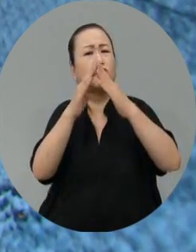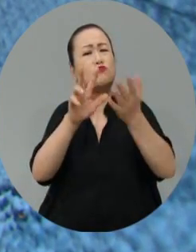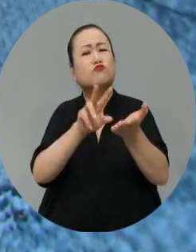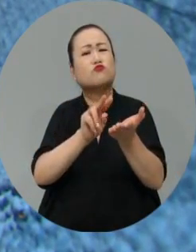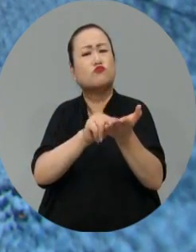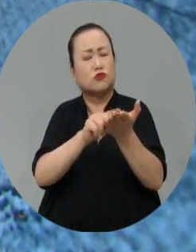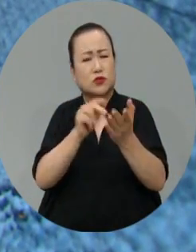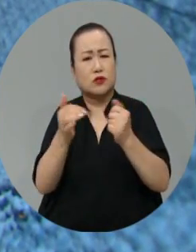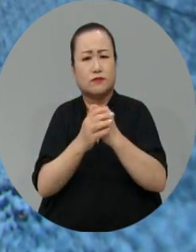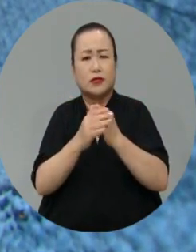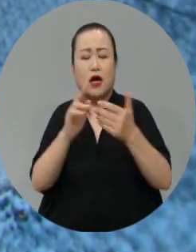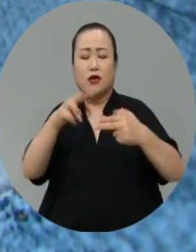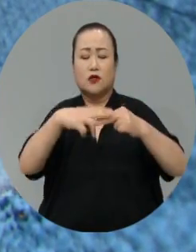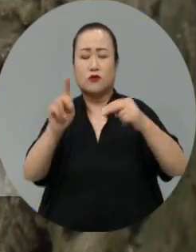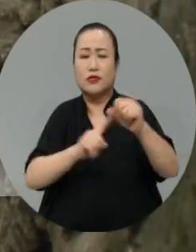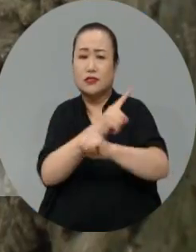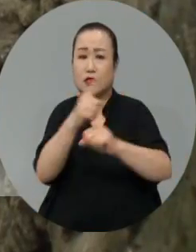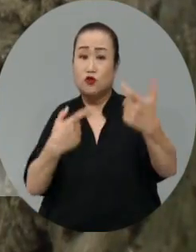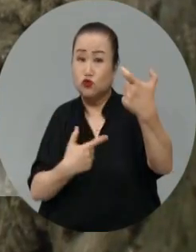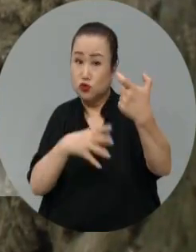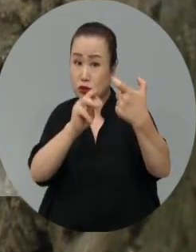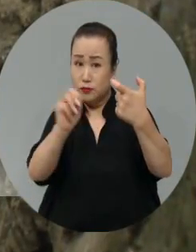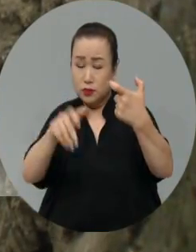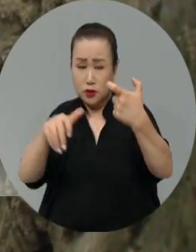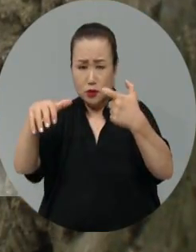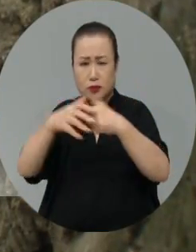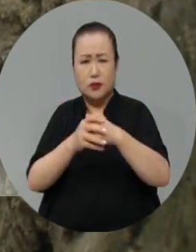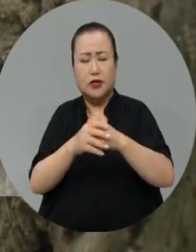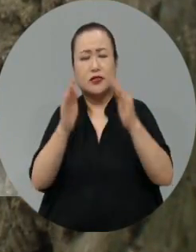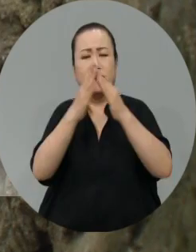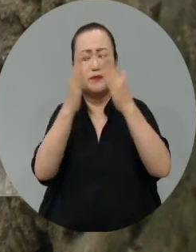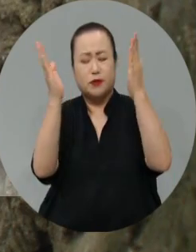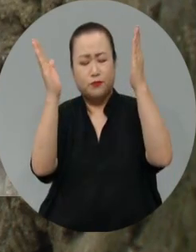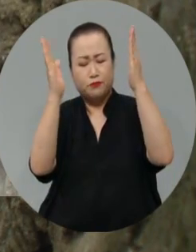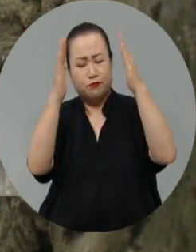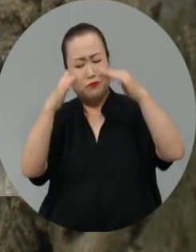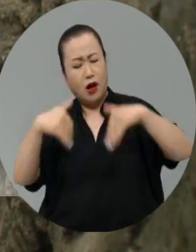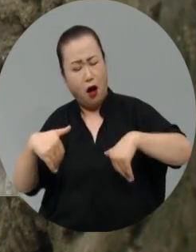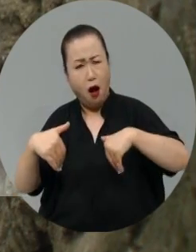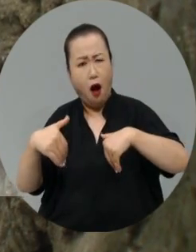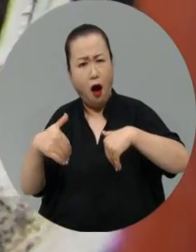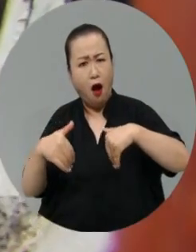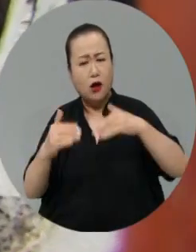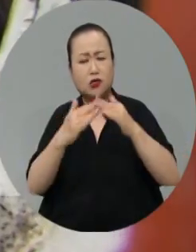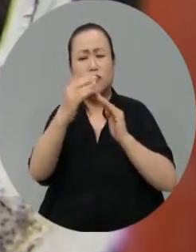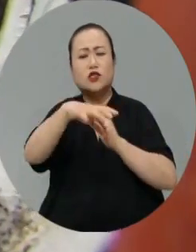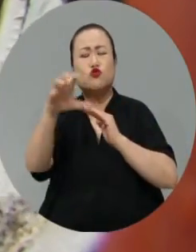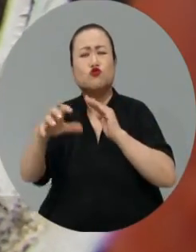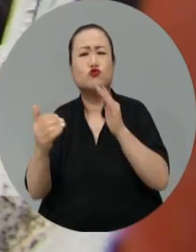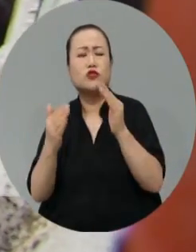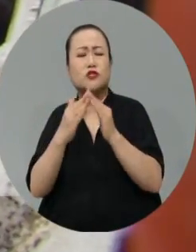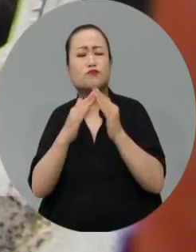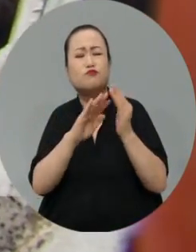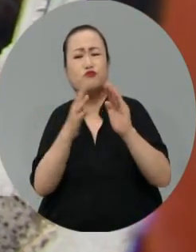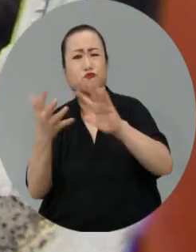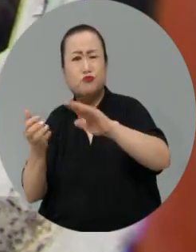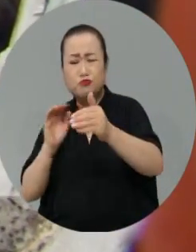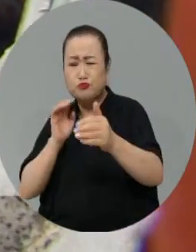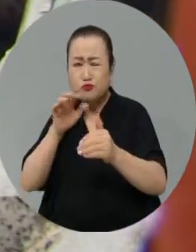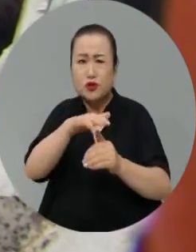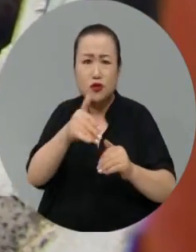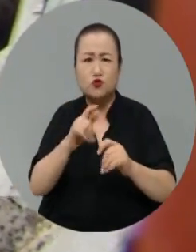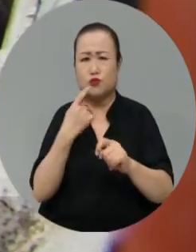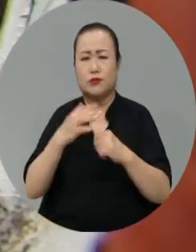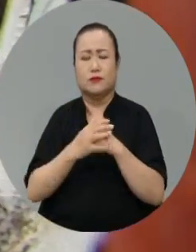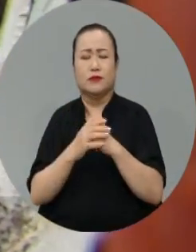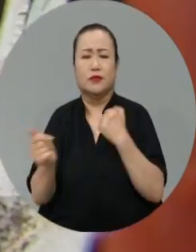문제입니다. 영도구에서는 시간당 60mm 폭우에 집 한 채가 통째로 붕괴돼 이웃 주택을 덮칠 뻔했습니다.